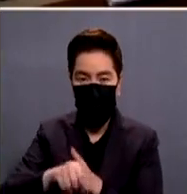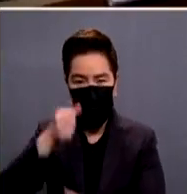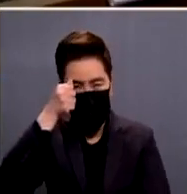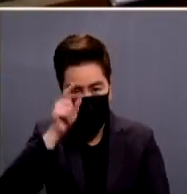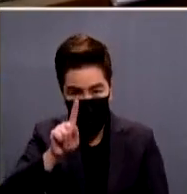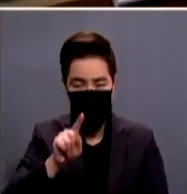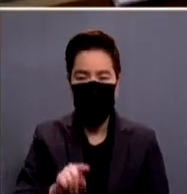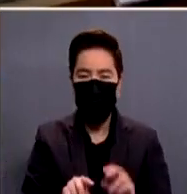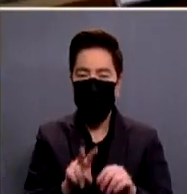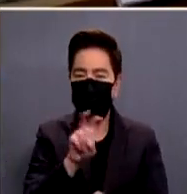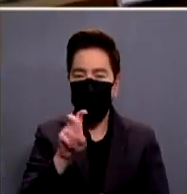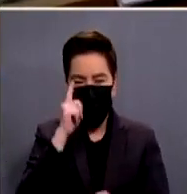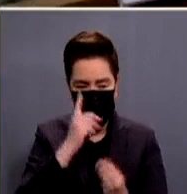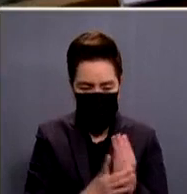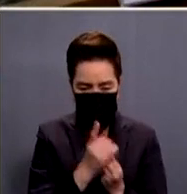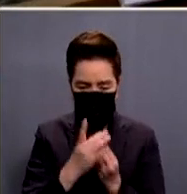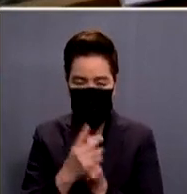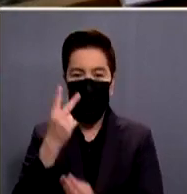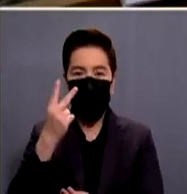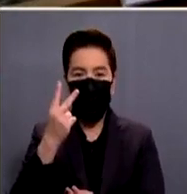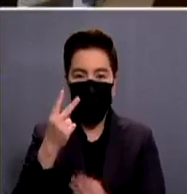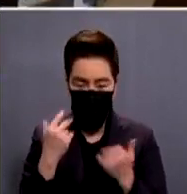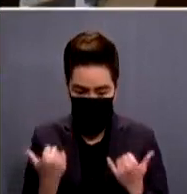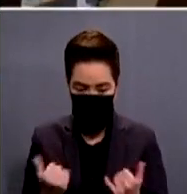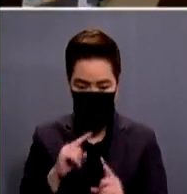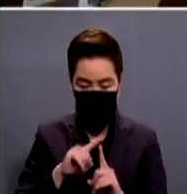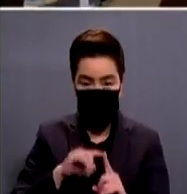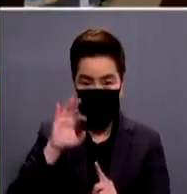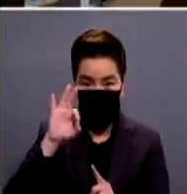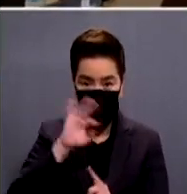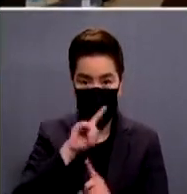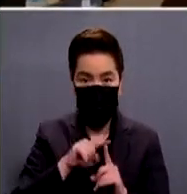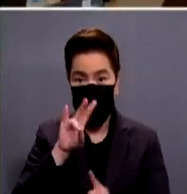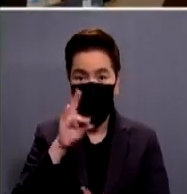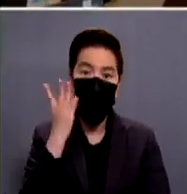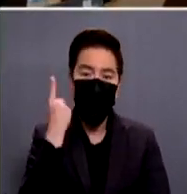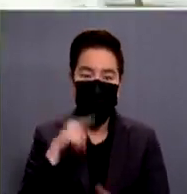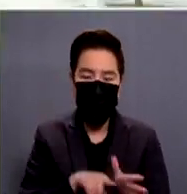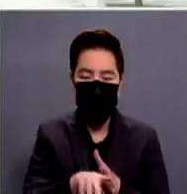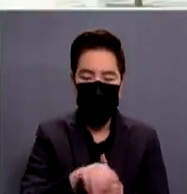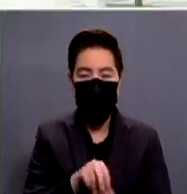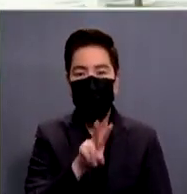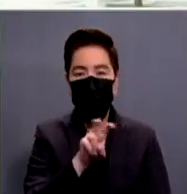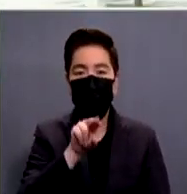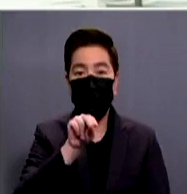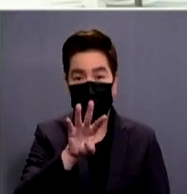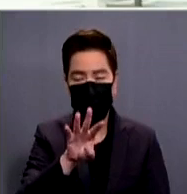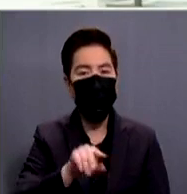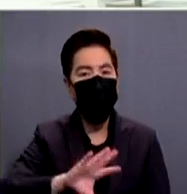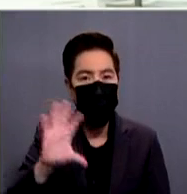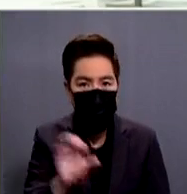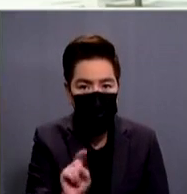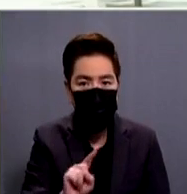200รายต่อเนื่องไปอีกประมาณสัก2สัปดาห์นะคะยอดวันที่7กันยายนนะคะก็คือเมื่อวานนี้เนี่ยติดเชื้อ234รายมันมาจ